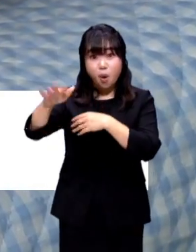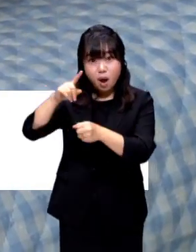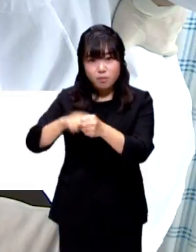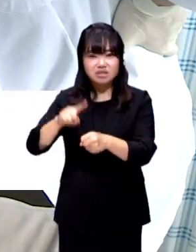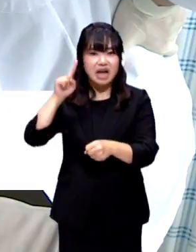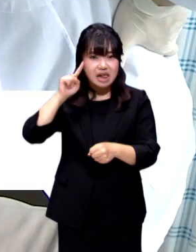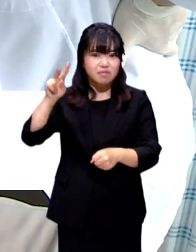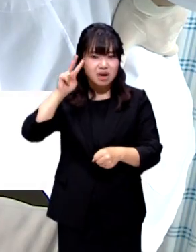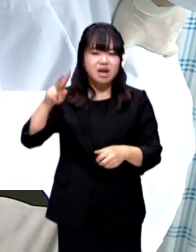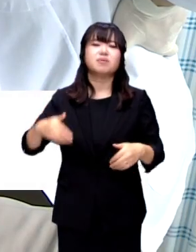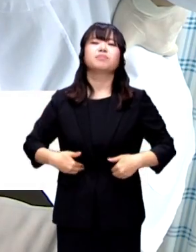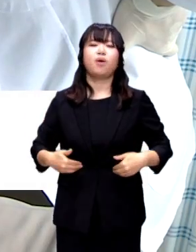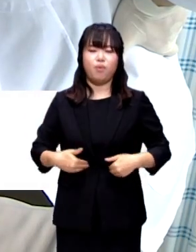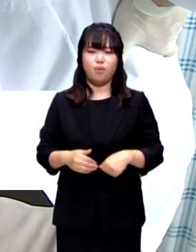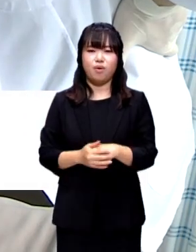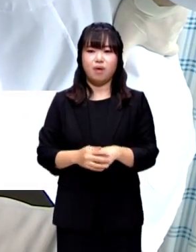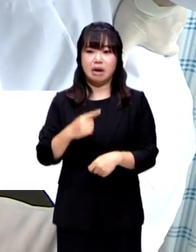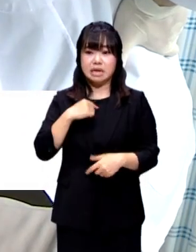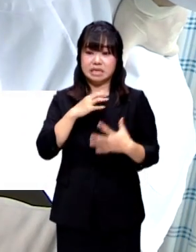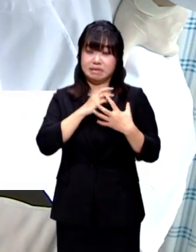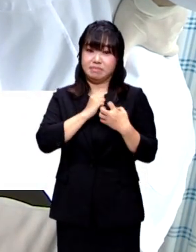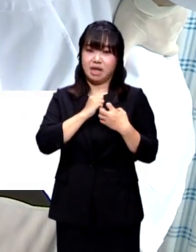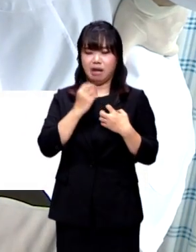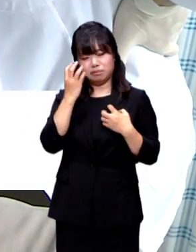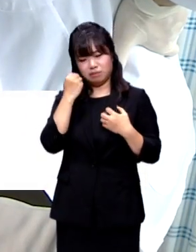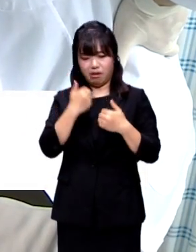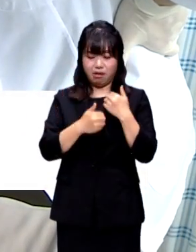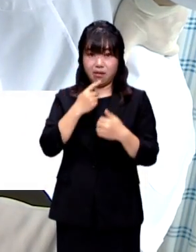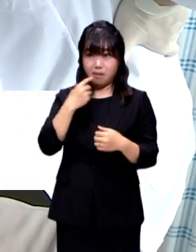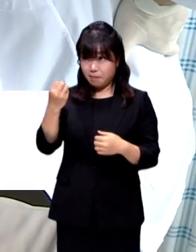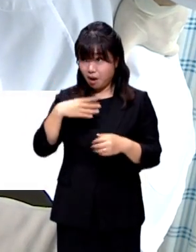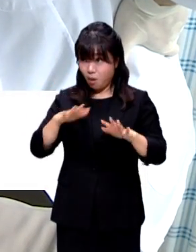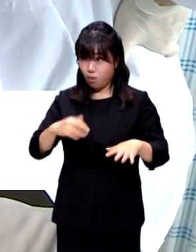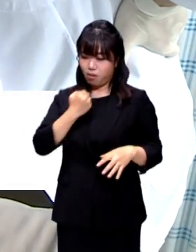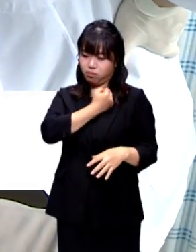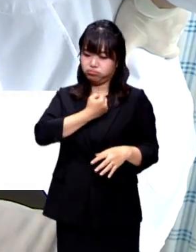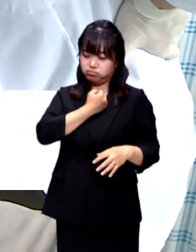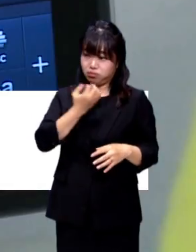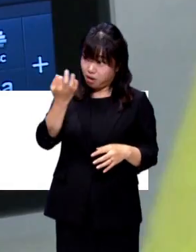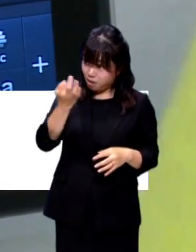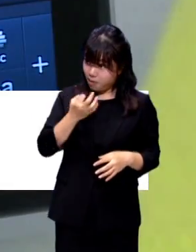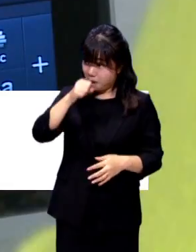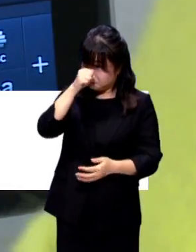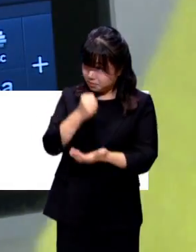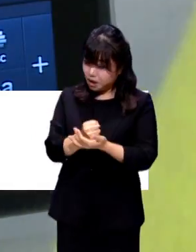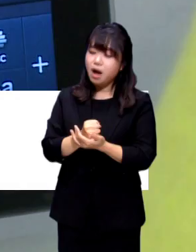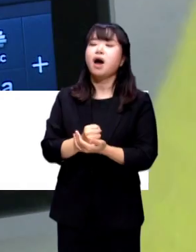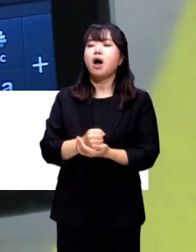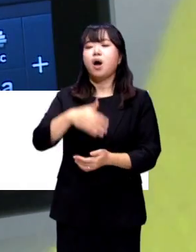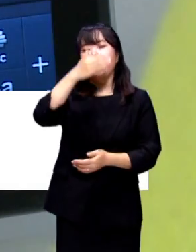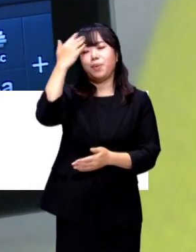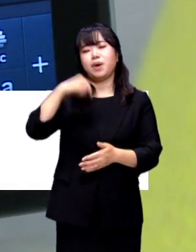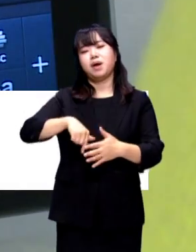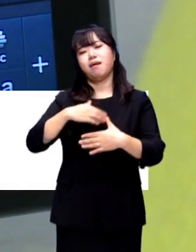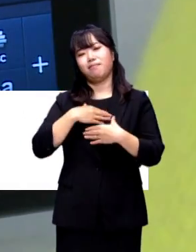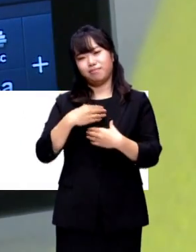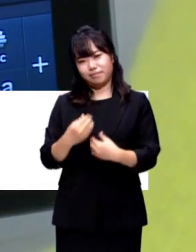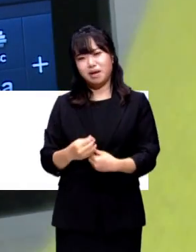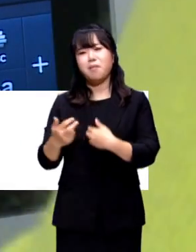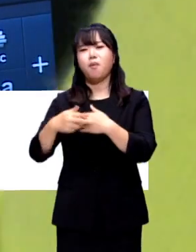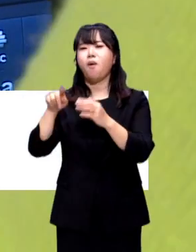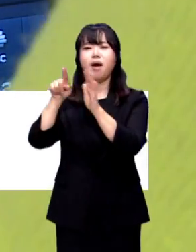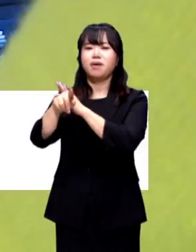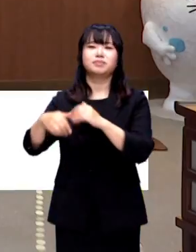가려면은 심전도 이상이 있다고 했는데 와서 이렇게 건강 검진을 받으니까는 아주 안심했죠. 안 가도 되죠